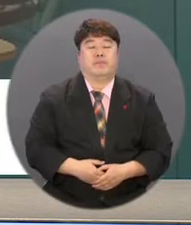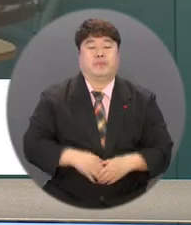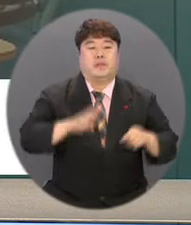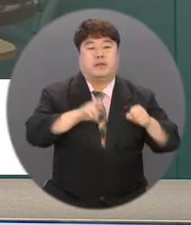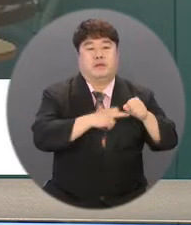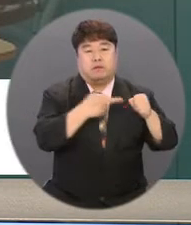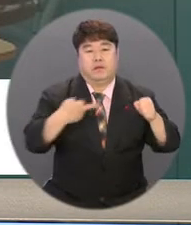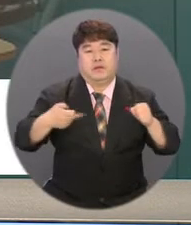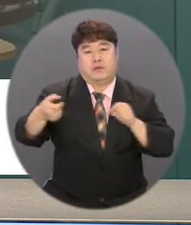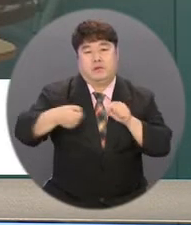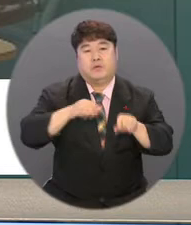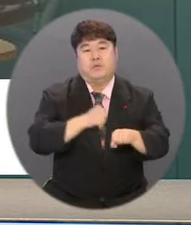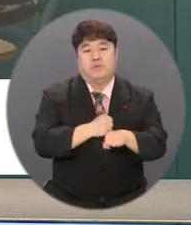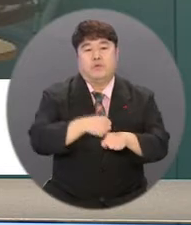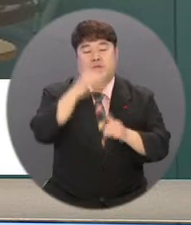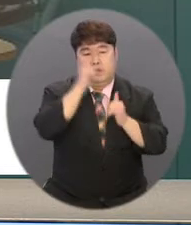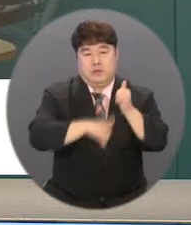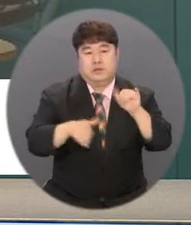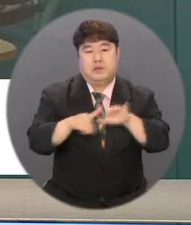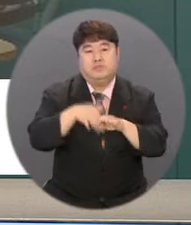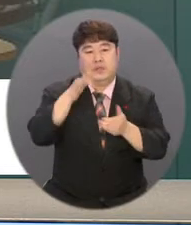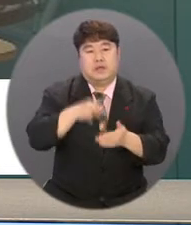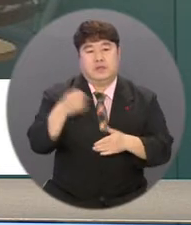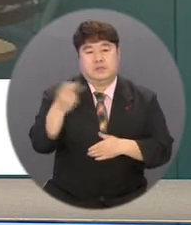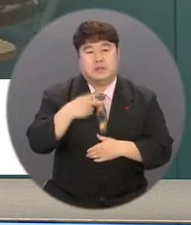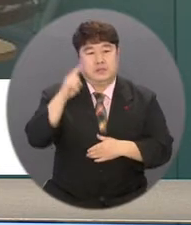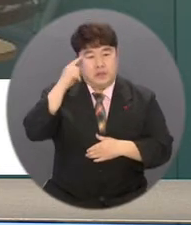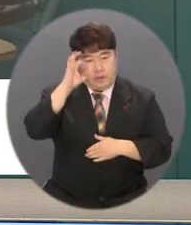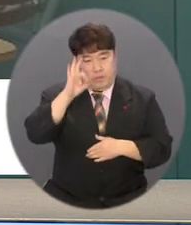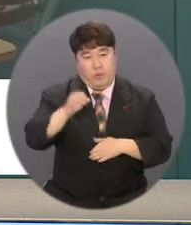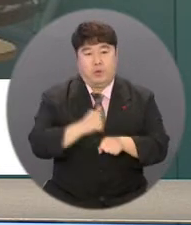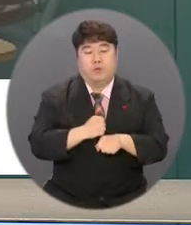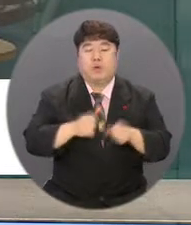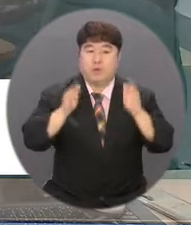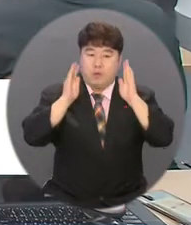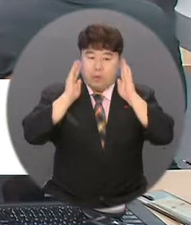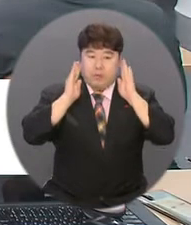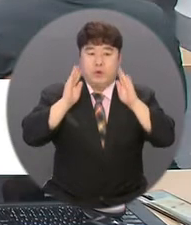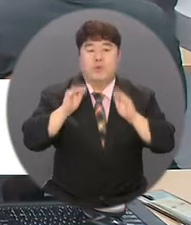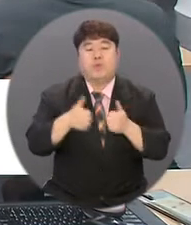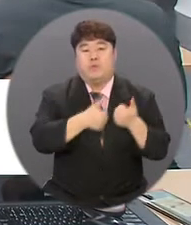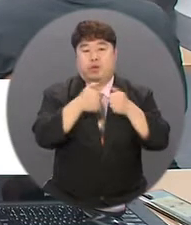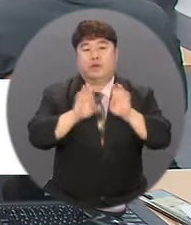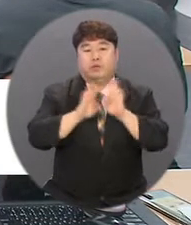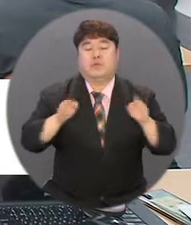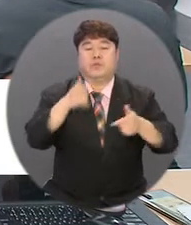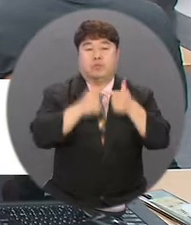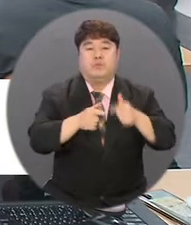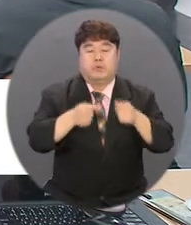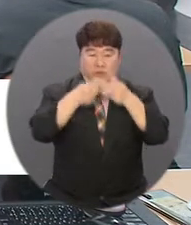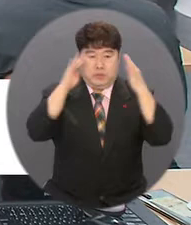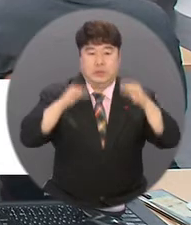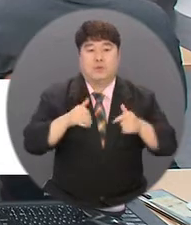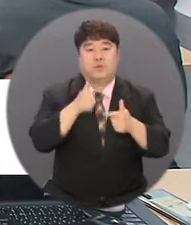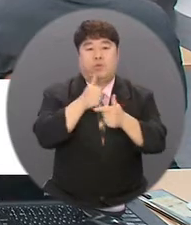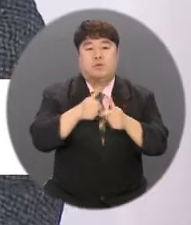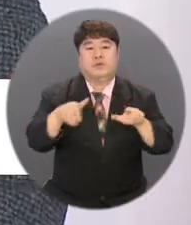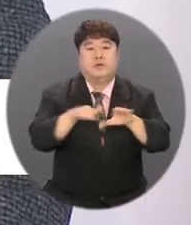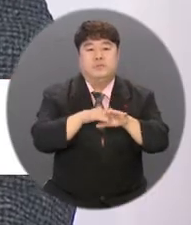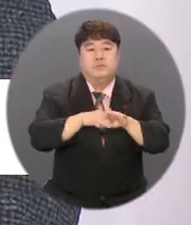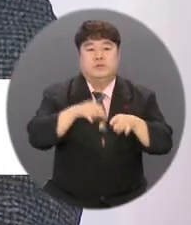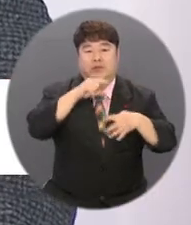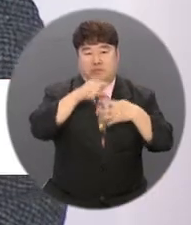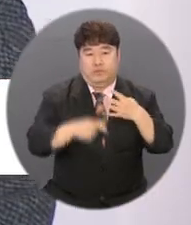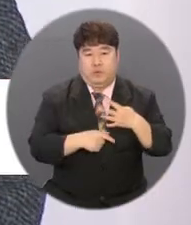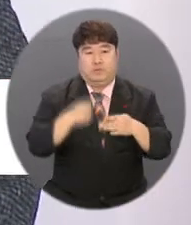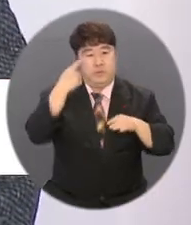영산강 유역의 역사문화 가치를 재조명해보는 학술회의가 열렸습니다. 목포대학교 호남문화콘텐츠연구소